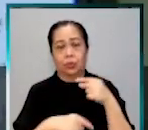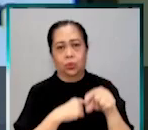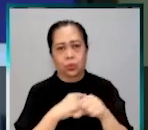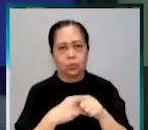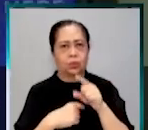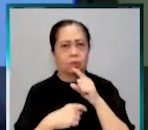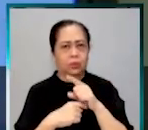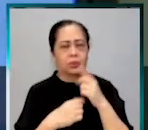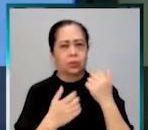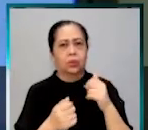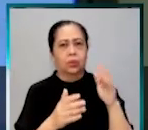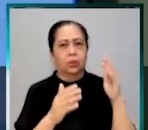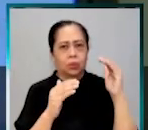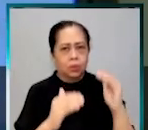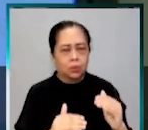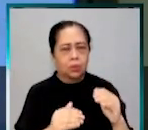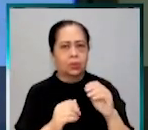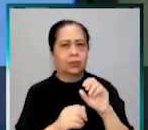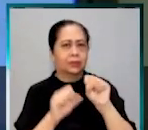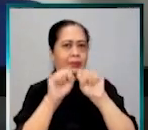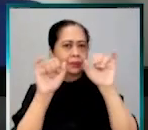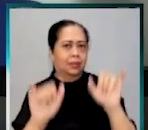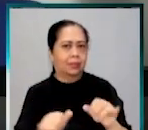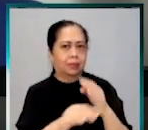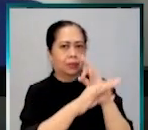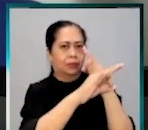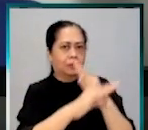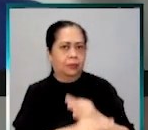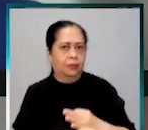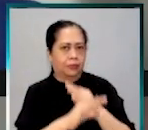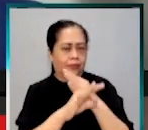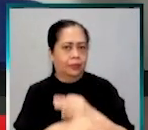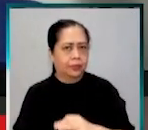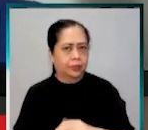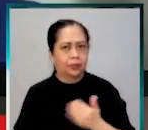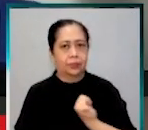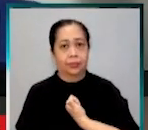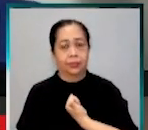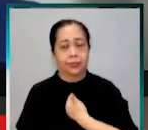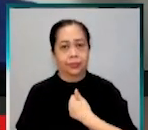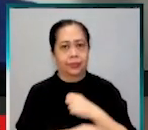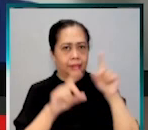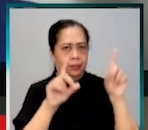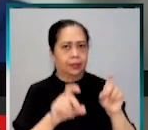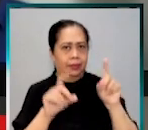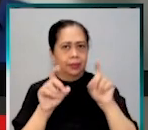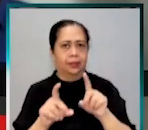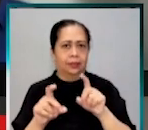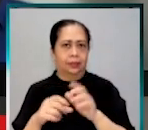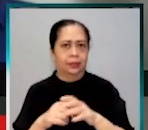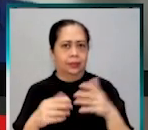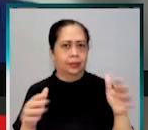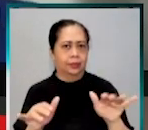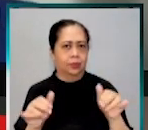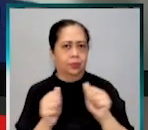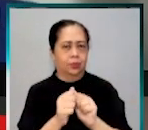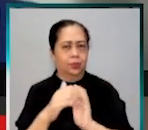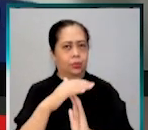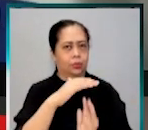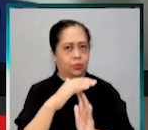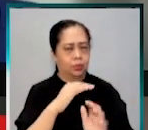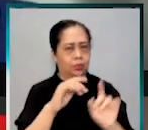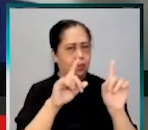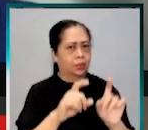nila ang kanilang system para ayusin ito. Kami mismo kasi we are testing it, di ba? Along with the customers, nasabi